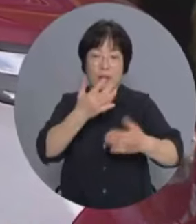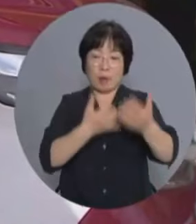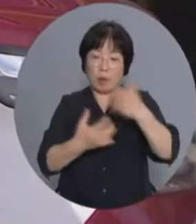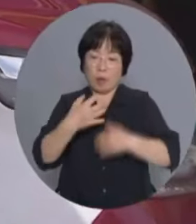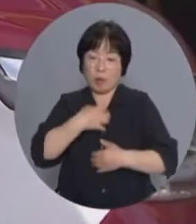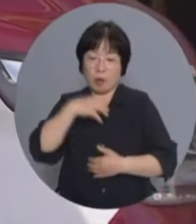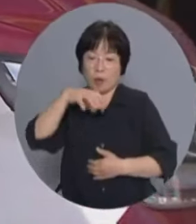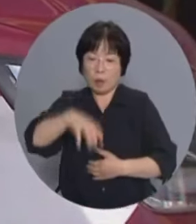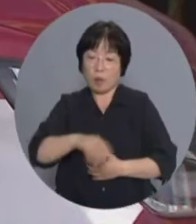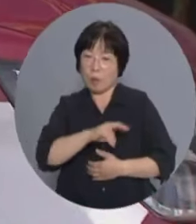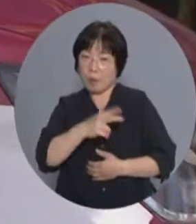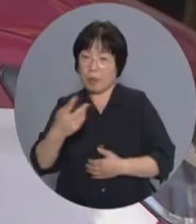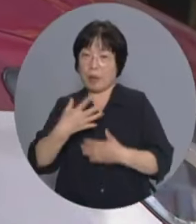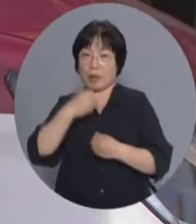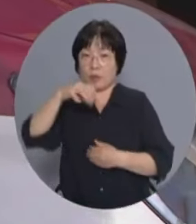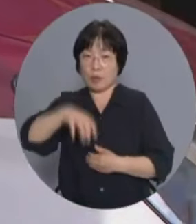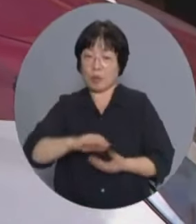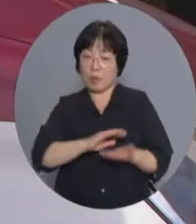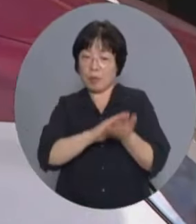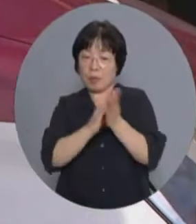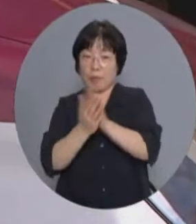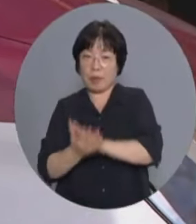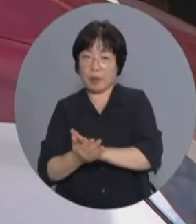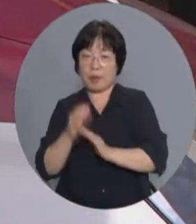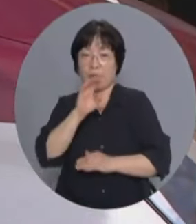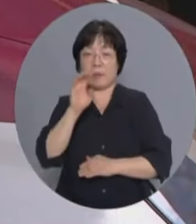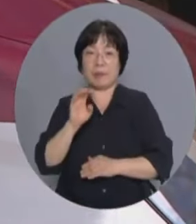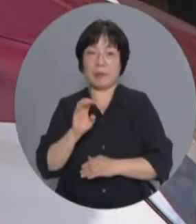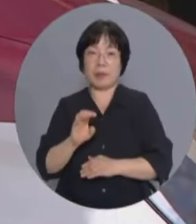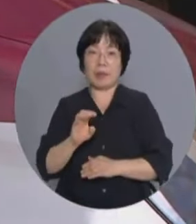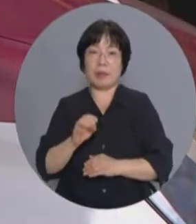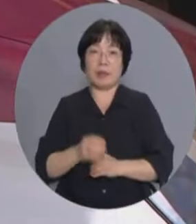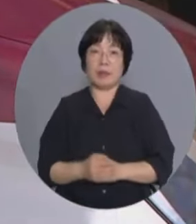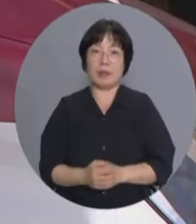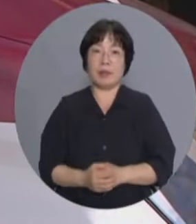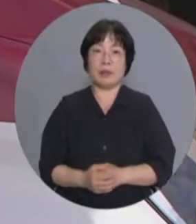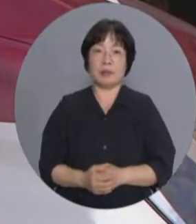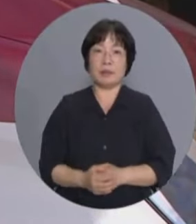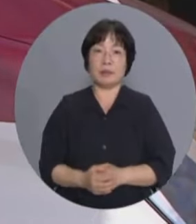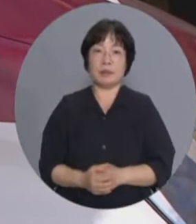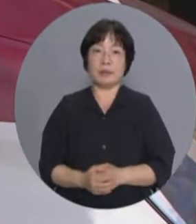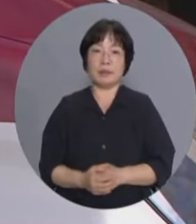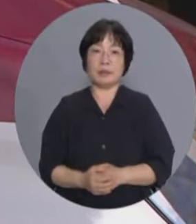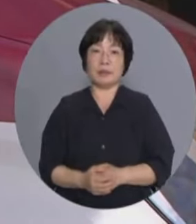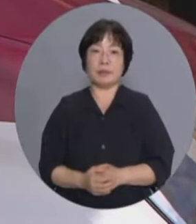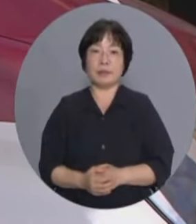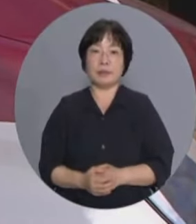오명이 붙은 산단이 안전한 산단으로 한 발 더 나아갈 수 있을지 주목됩니다. MBC 뉴스 최황지입니다.